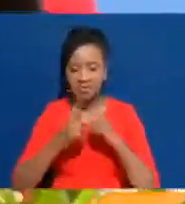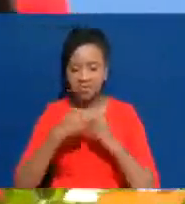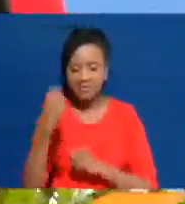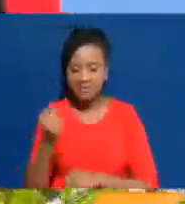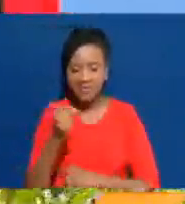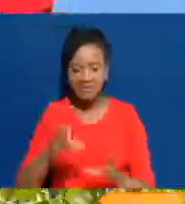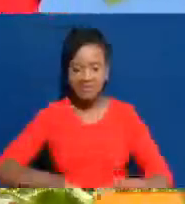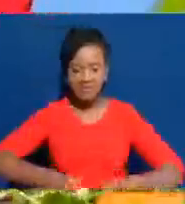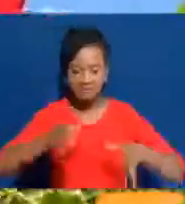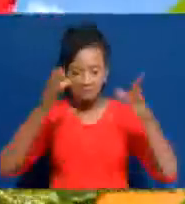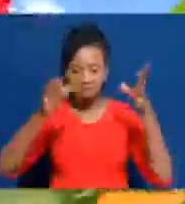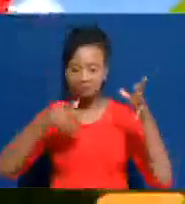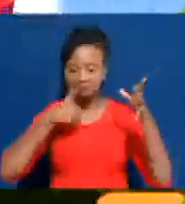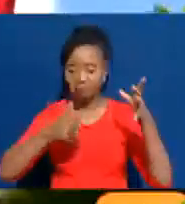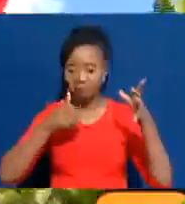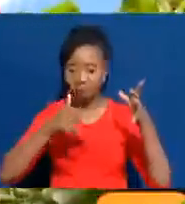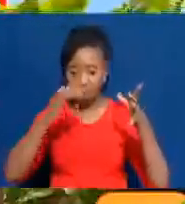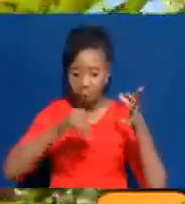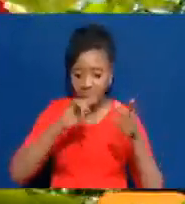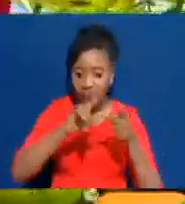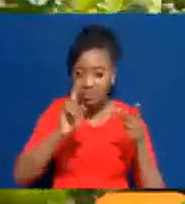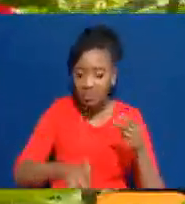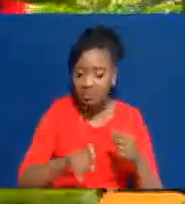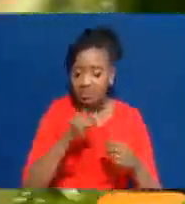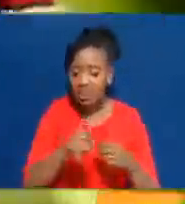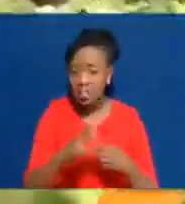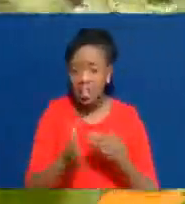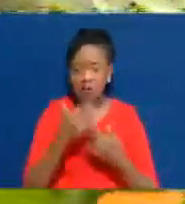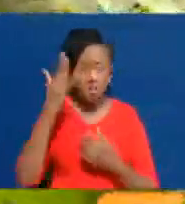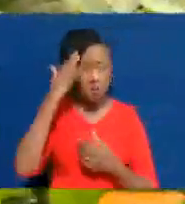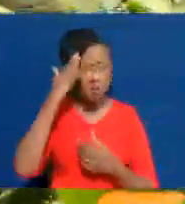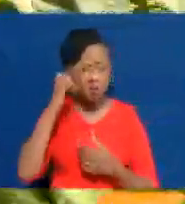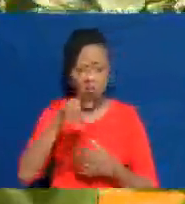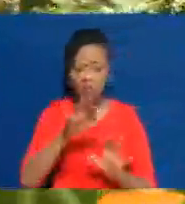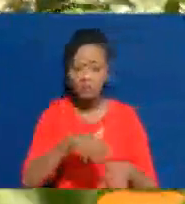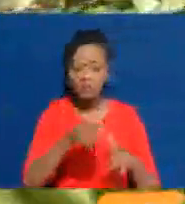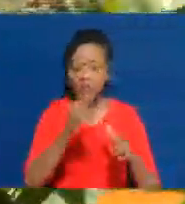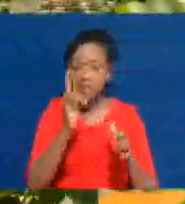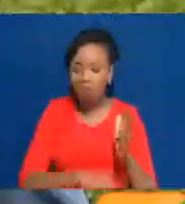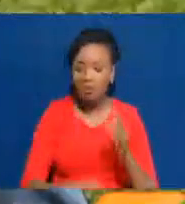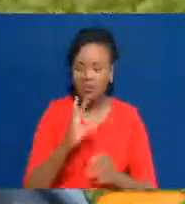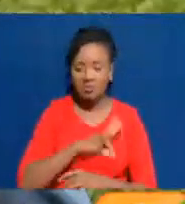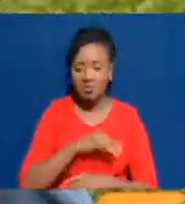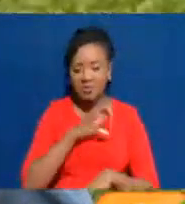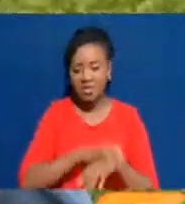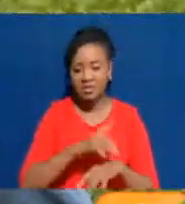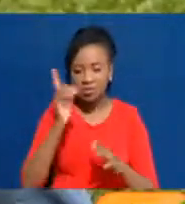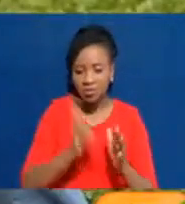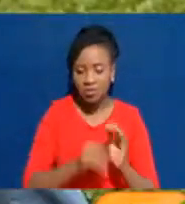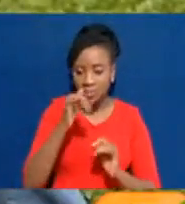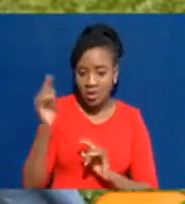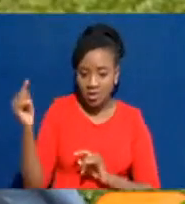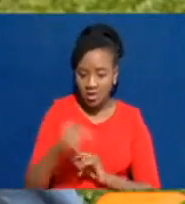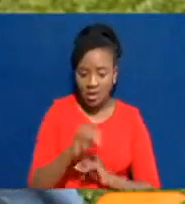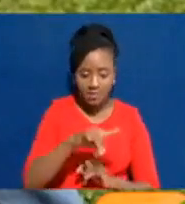Kupima inatoa mwelekezo mzuri ya kujua kile utapanda na kile utakuja vuna. Sababu anakuja na